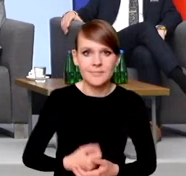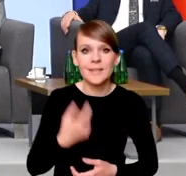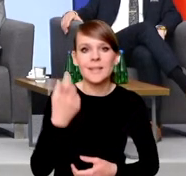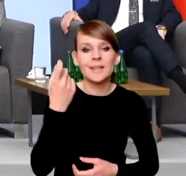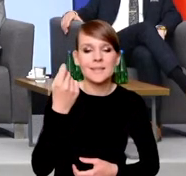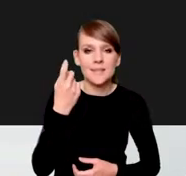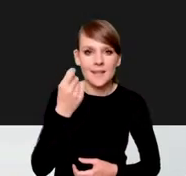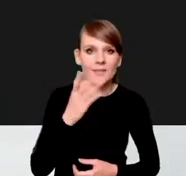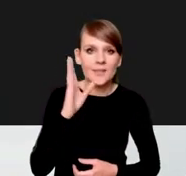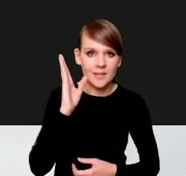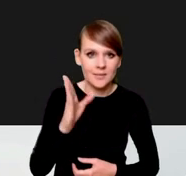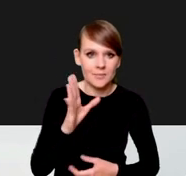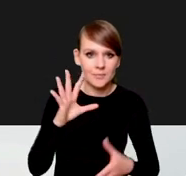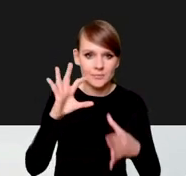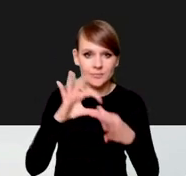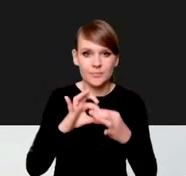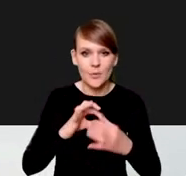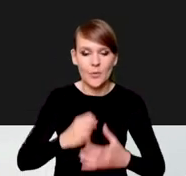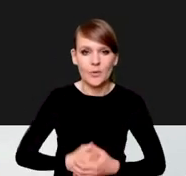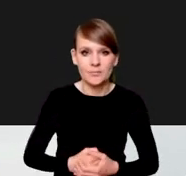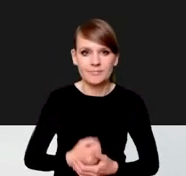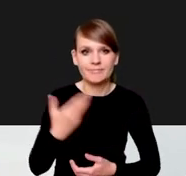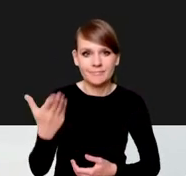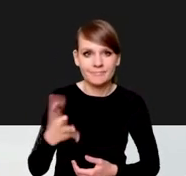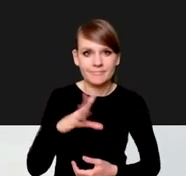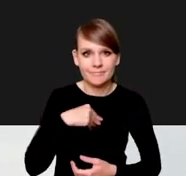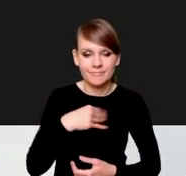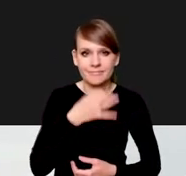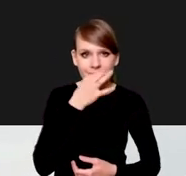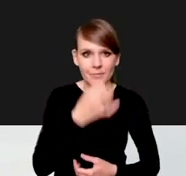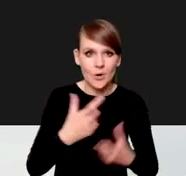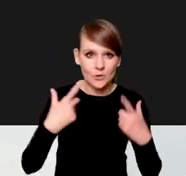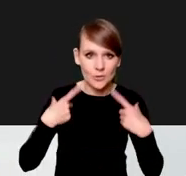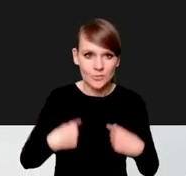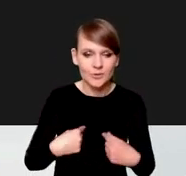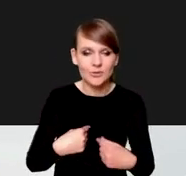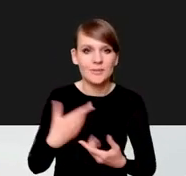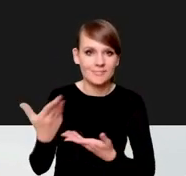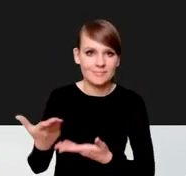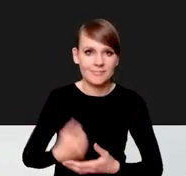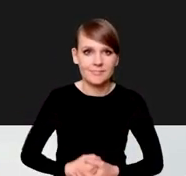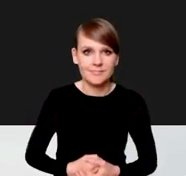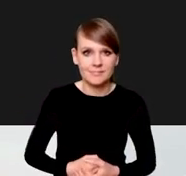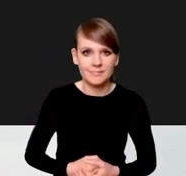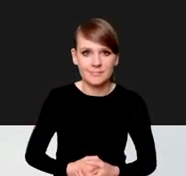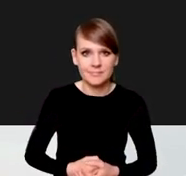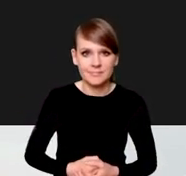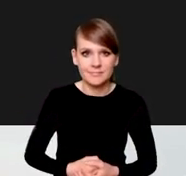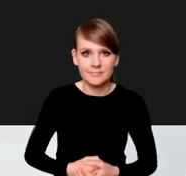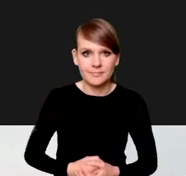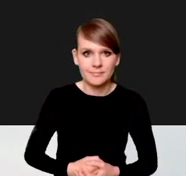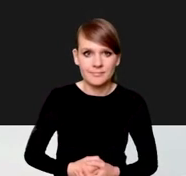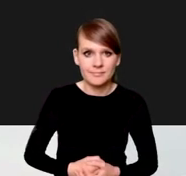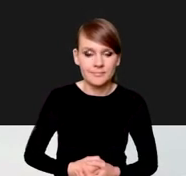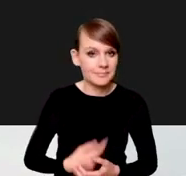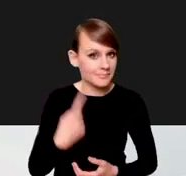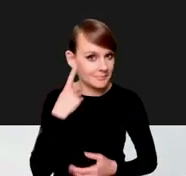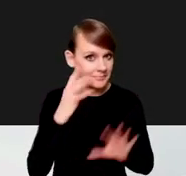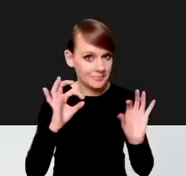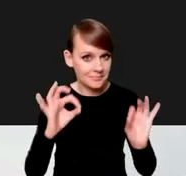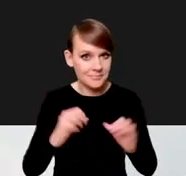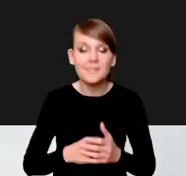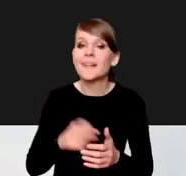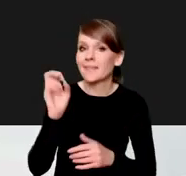nas połączy z panem, aby pan mógł zadać pytanie osobiście. Bardzo proszę. Halo, czy jestem słyszalny?